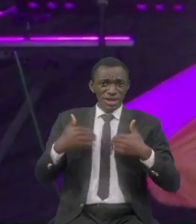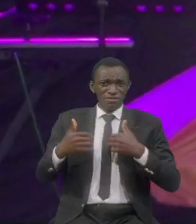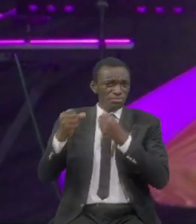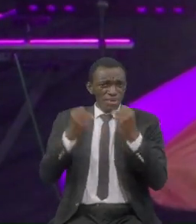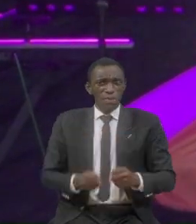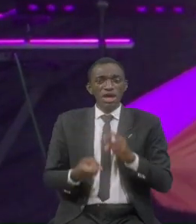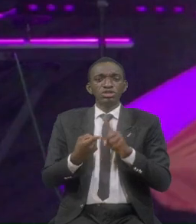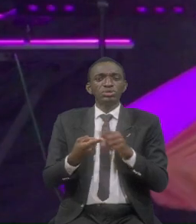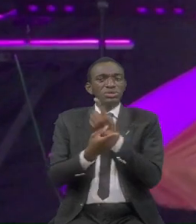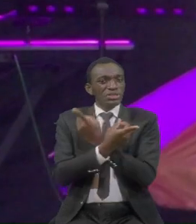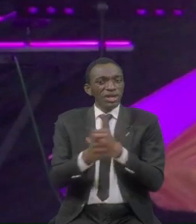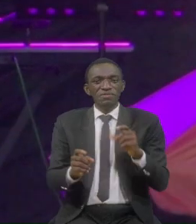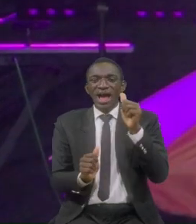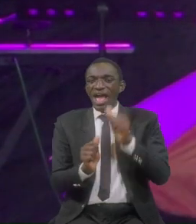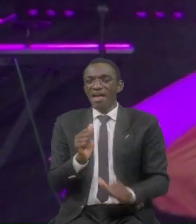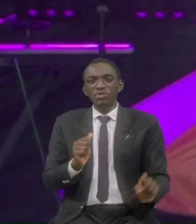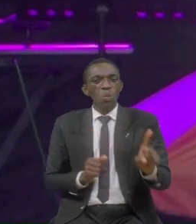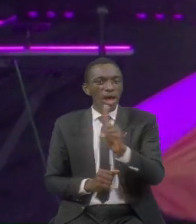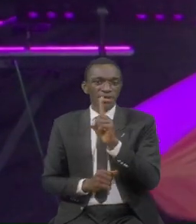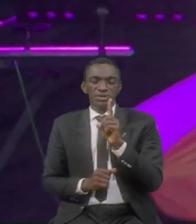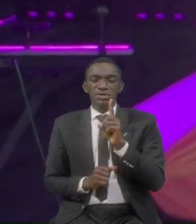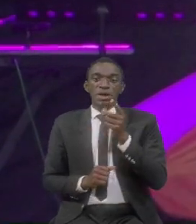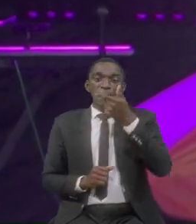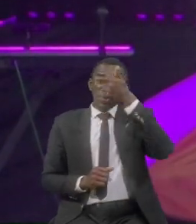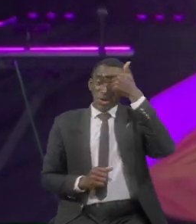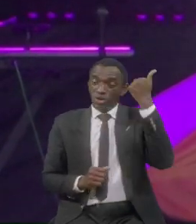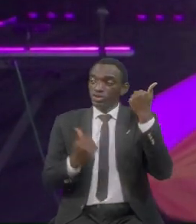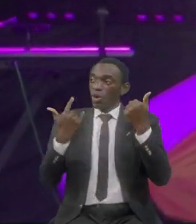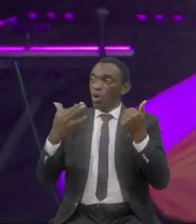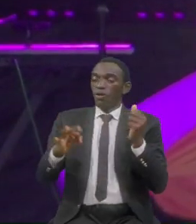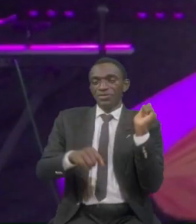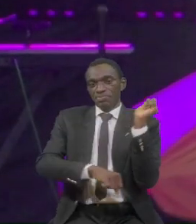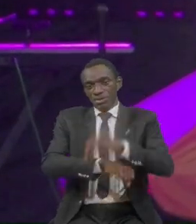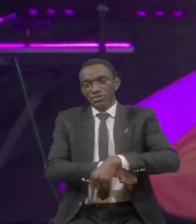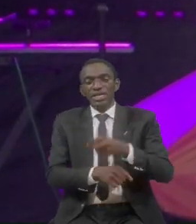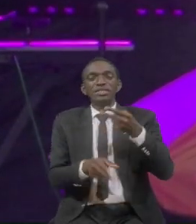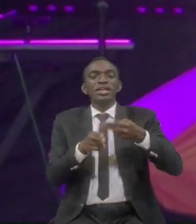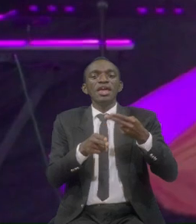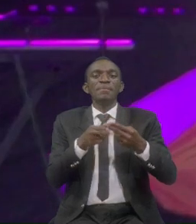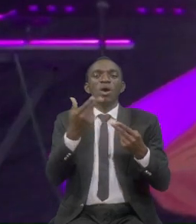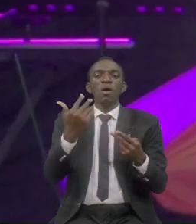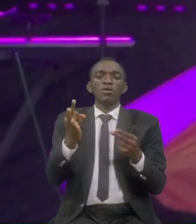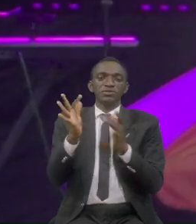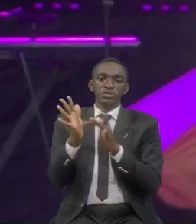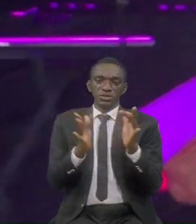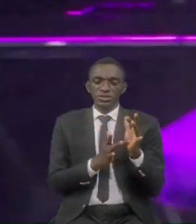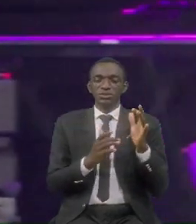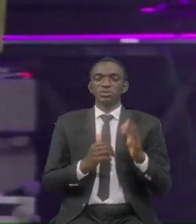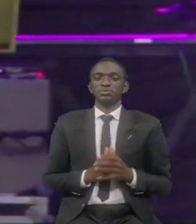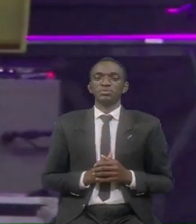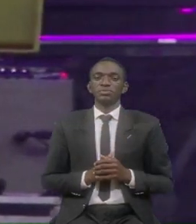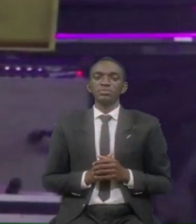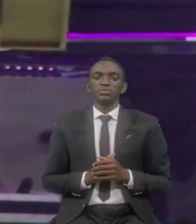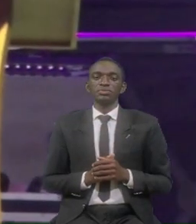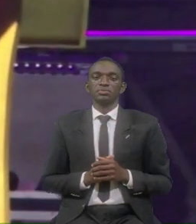everyone. Muhatag og kagawasan sa mga tao. Because of the prevailing name of Jesus. Tungod sa paninaugon labaw nga pangalan